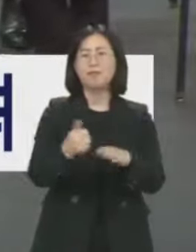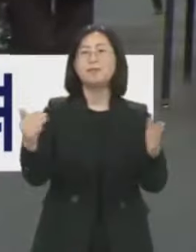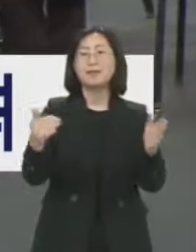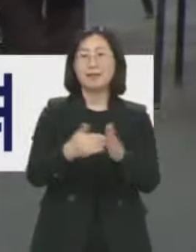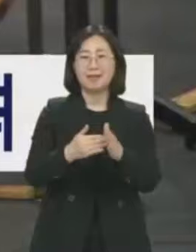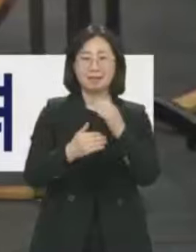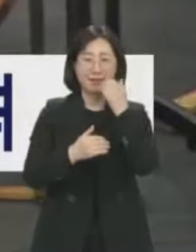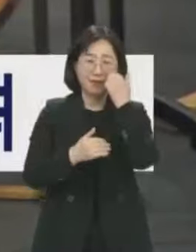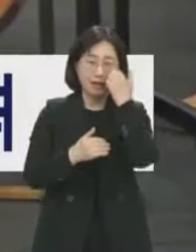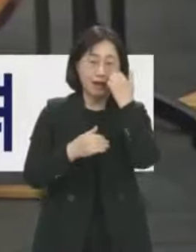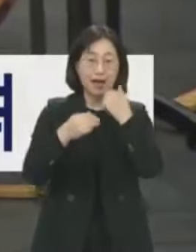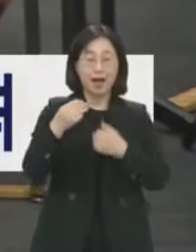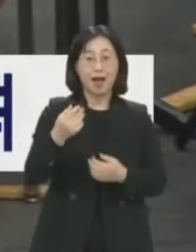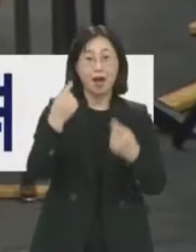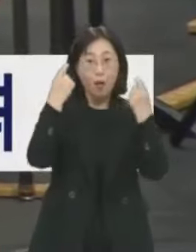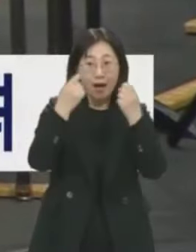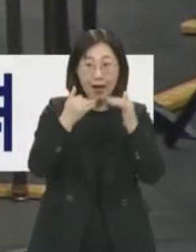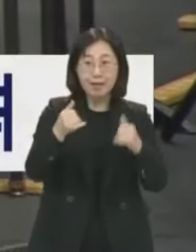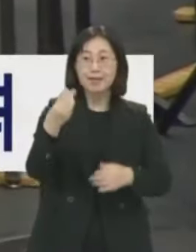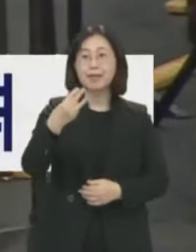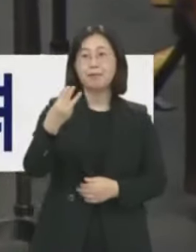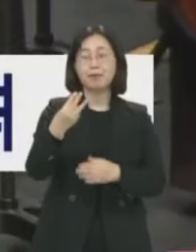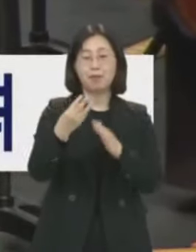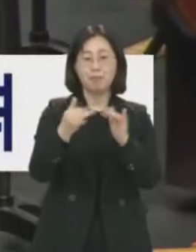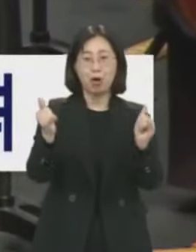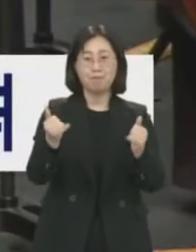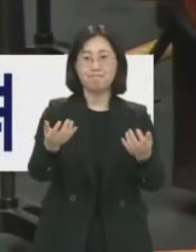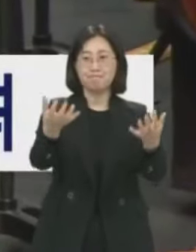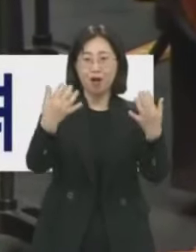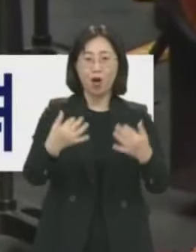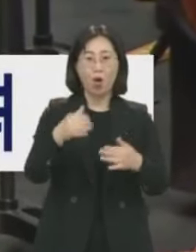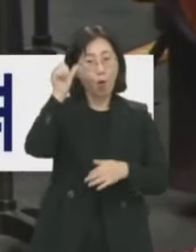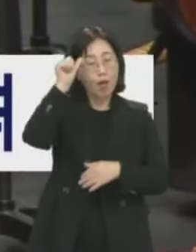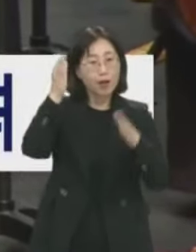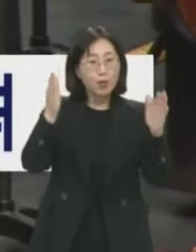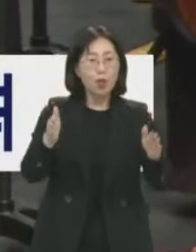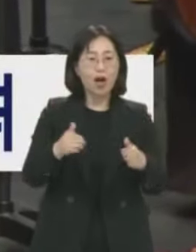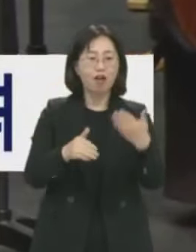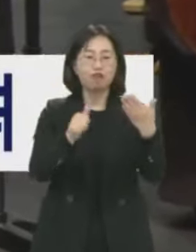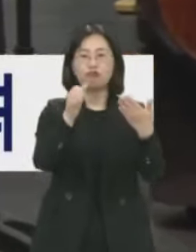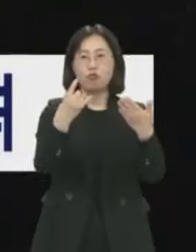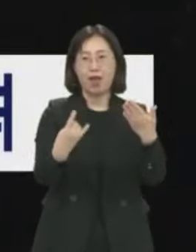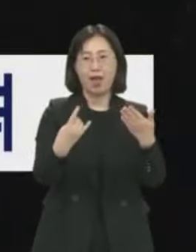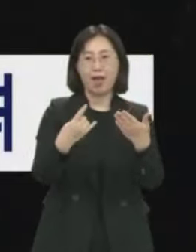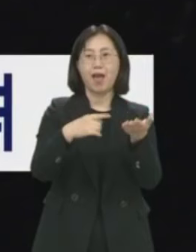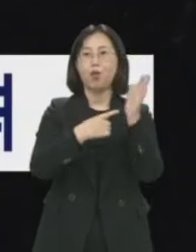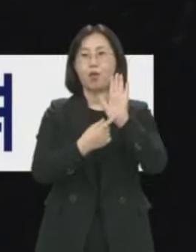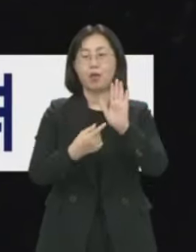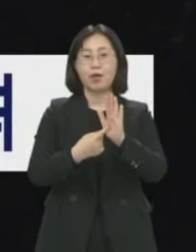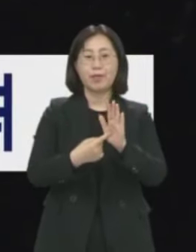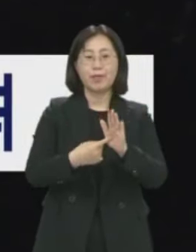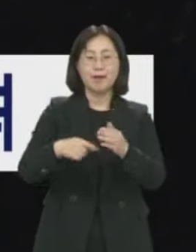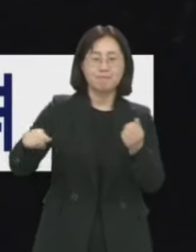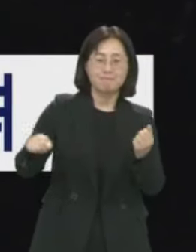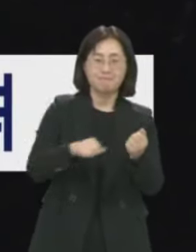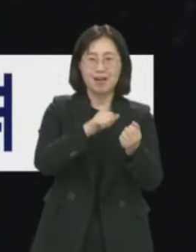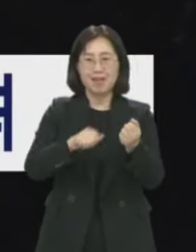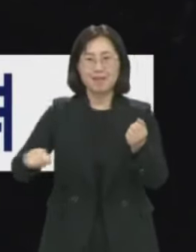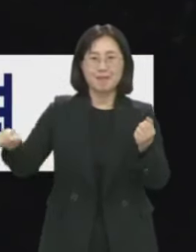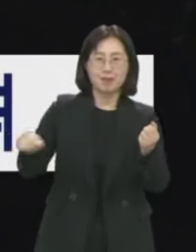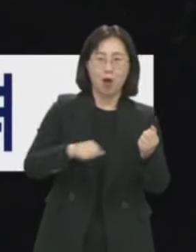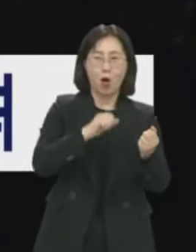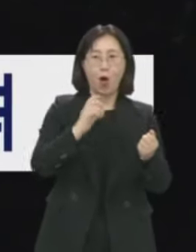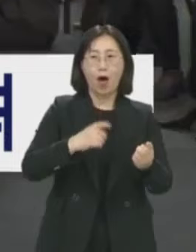내렸습니다. 3천여 명의 관객들이 참여한 가운데 5일간 모두 9차례 공연이 펼쳐져 클래식 음악의